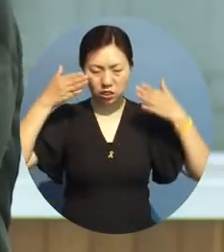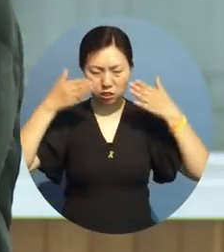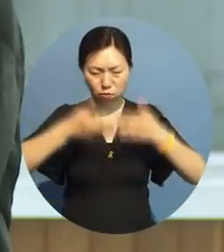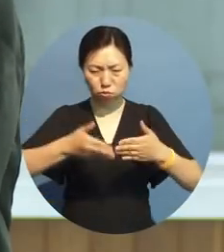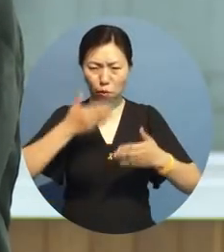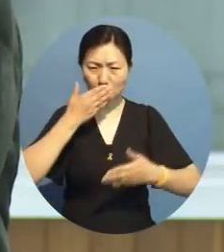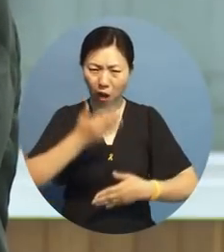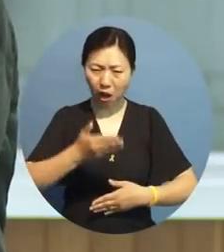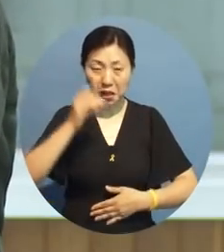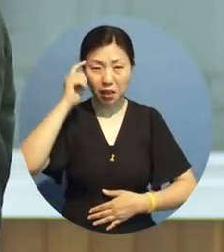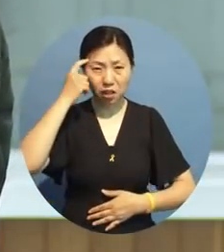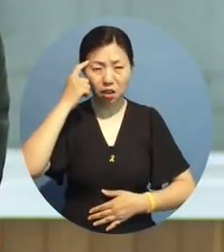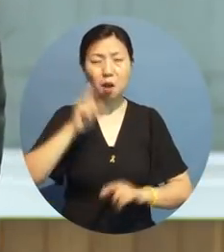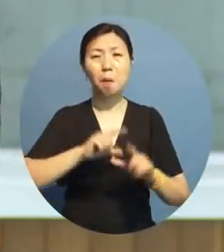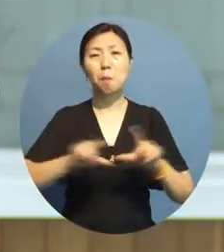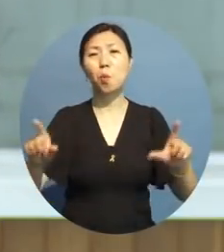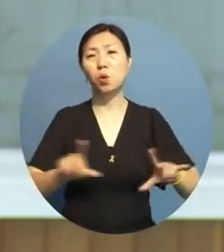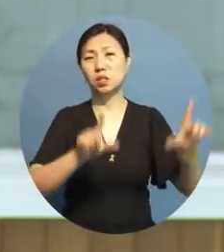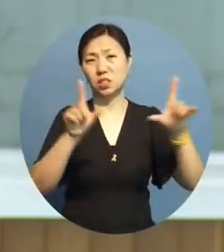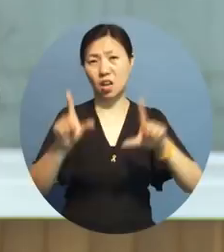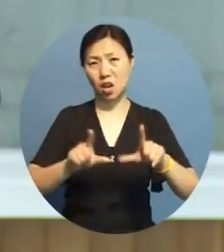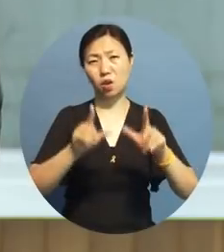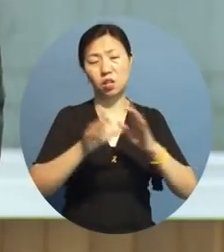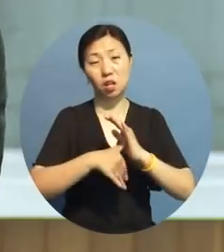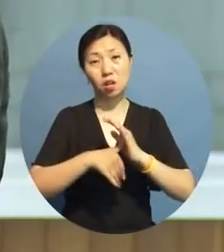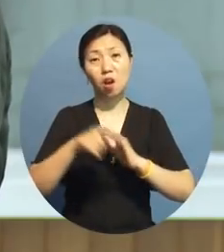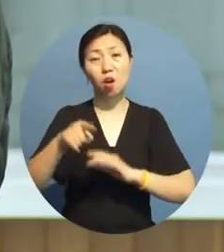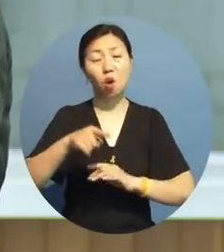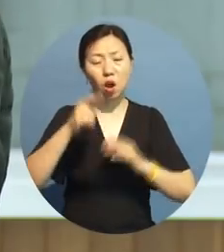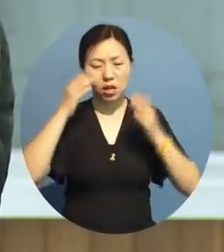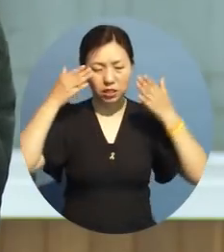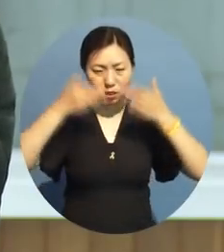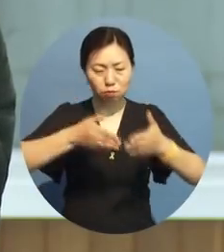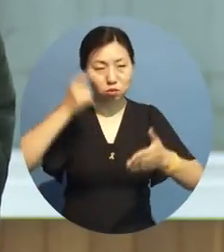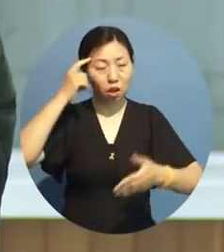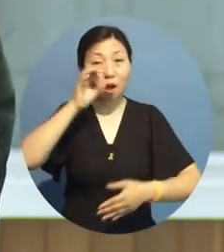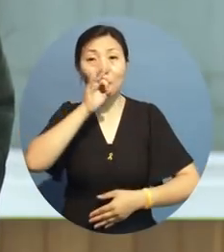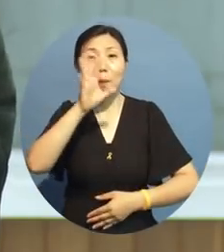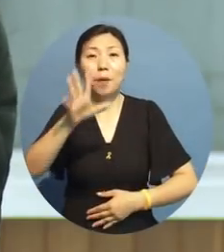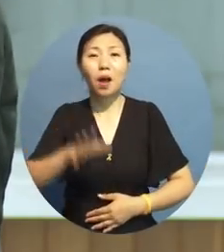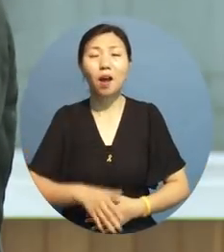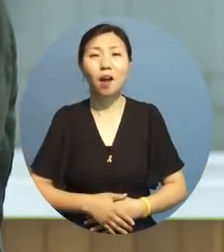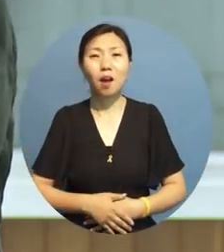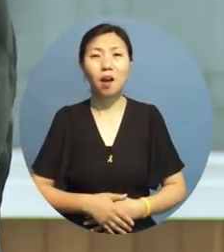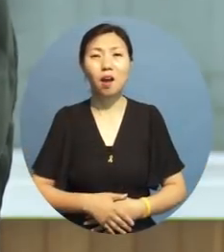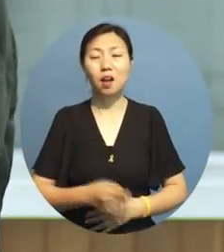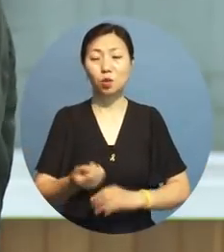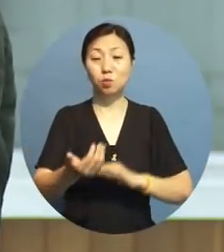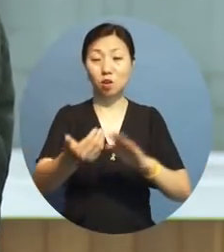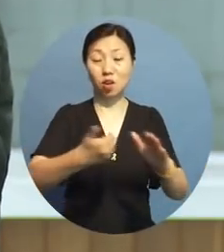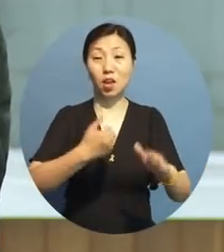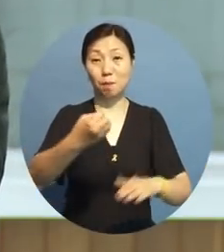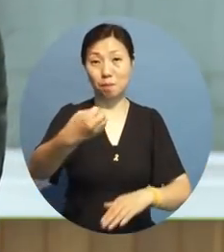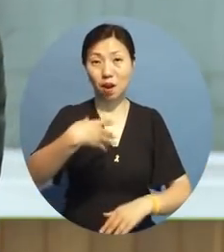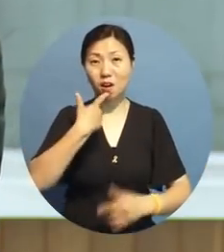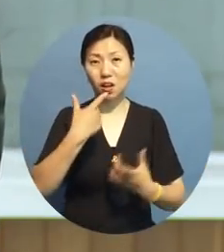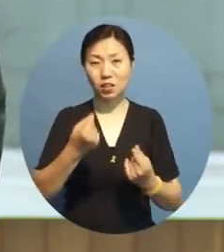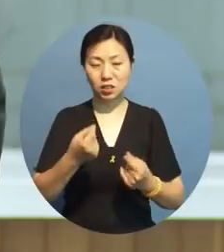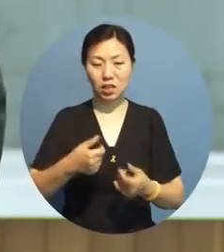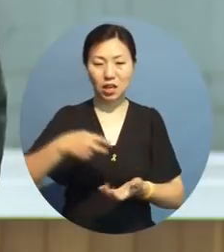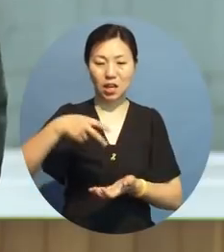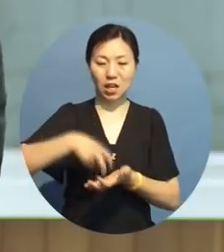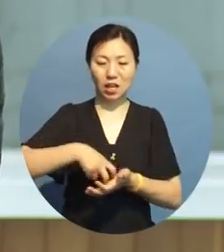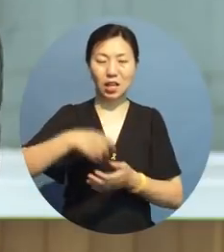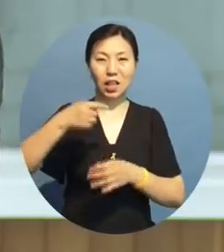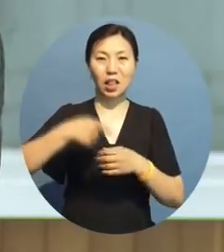하지만 일상 생활을 하다 보면 그런 생각은 온데간데 없고 이렇게 아까 말씀하신 것처럼 그냥 다리